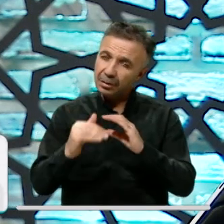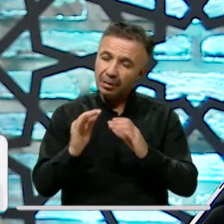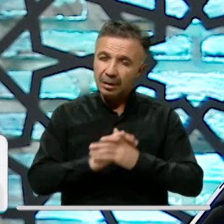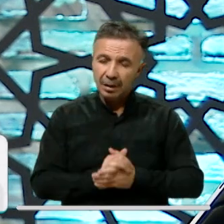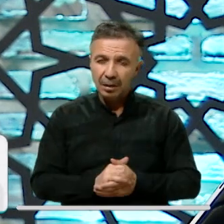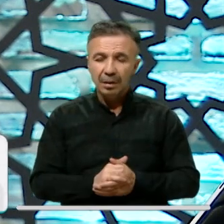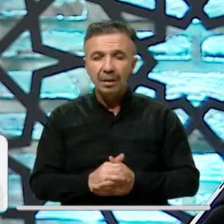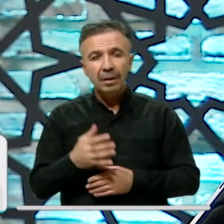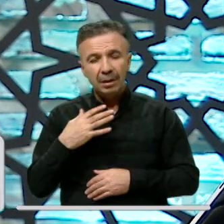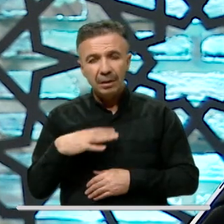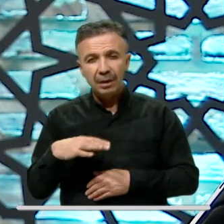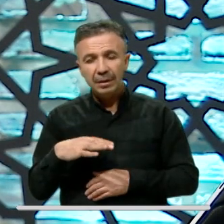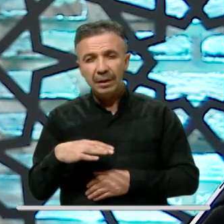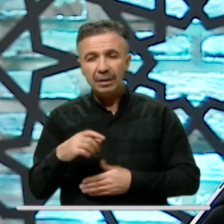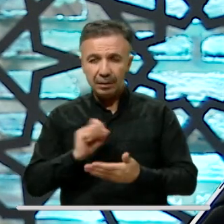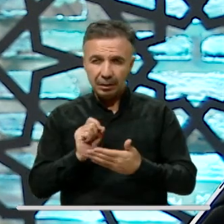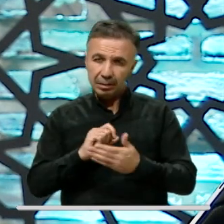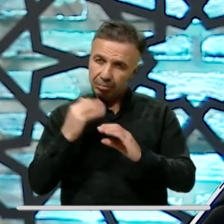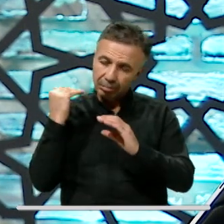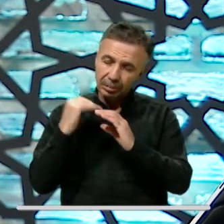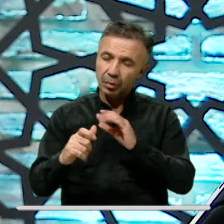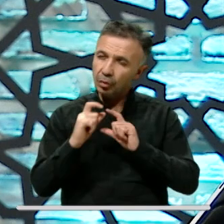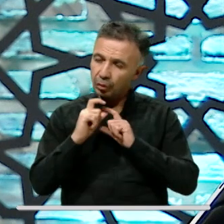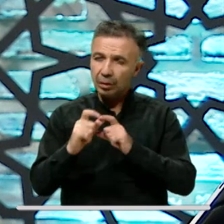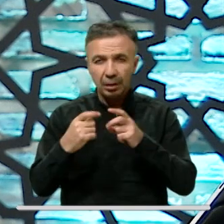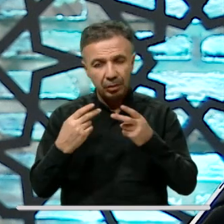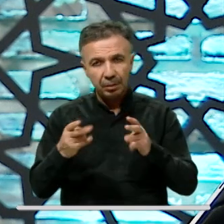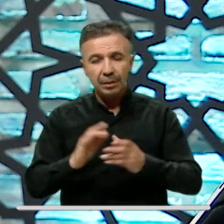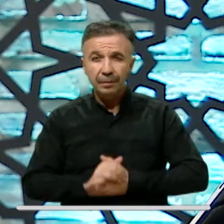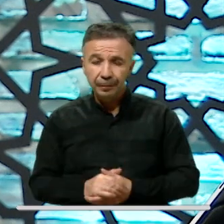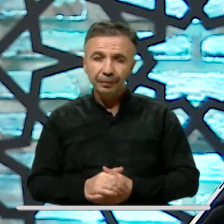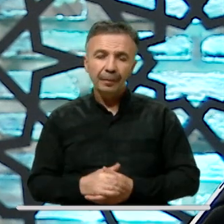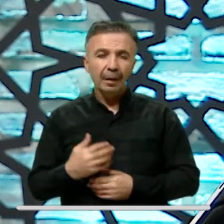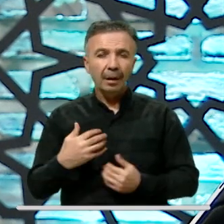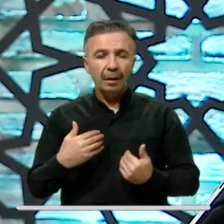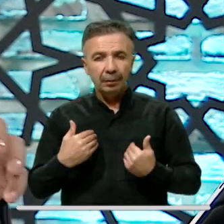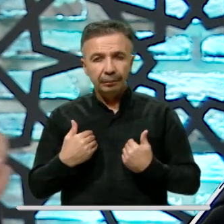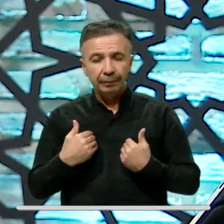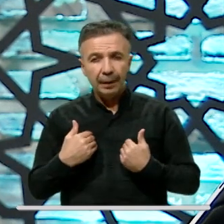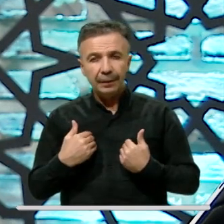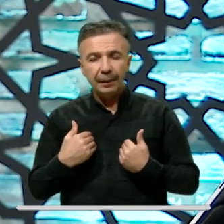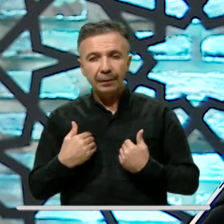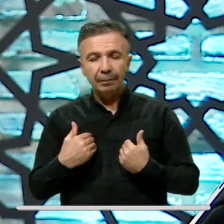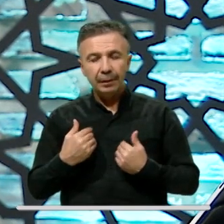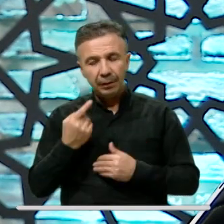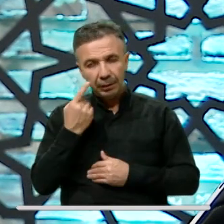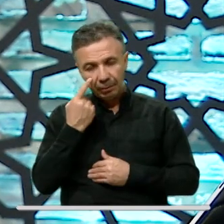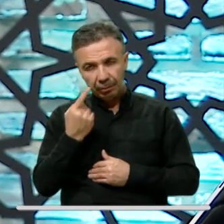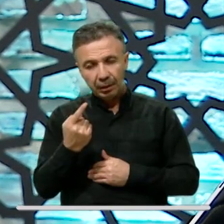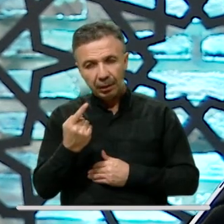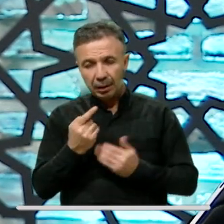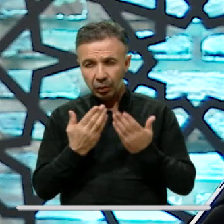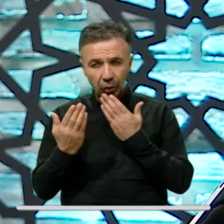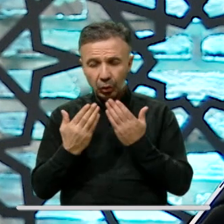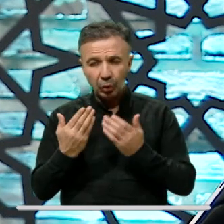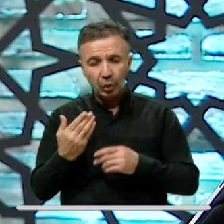paylaştığımız gönderi altına yorum yazmak suretiyle sorularınızı bize ulaştırabilirsiniz. Bendeniz de önümdeki ekran vasıtasıyla hocama